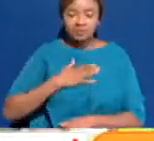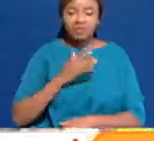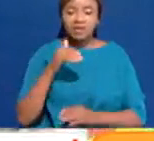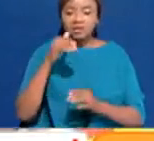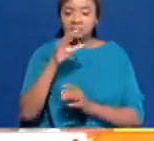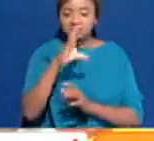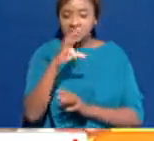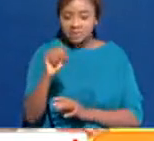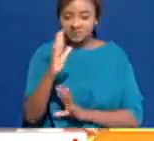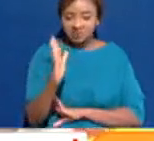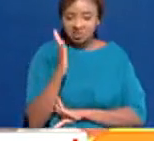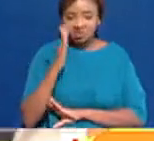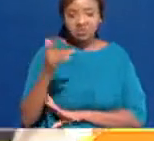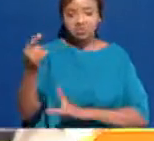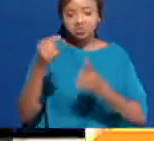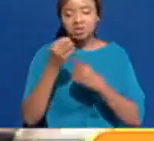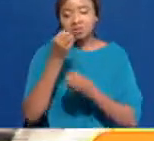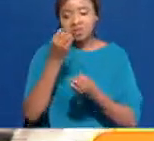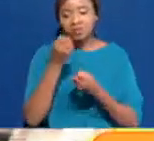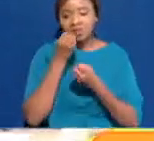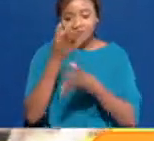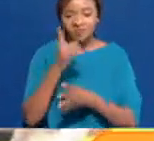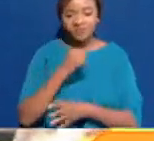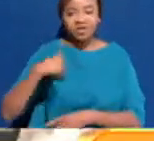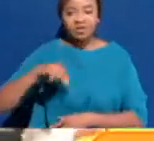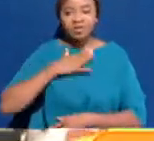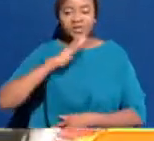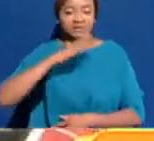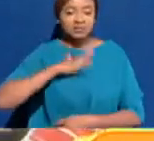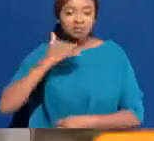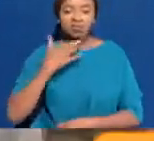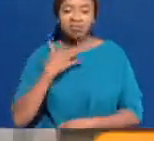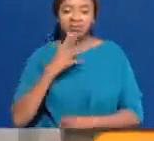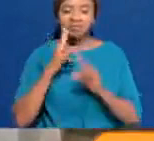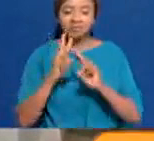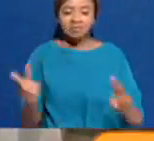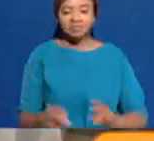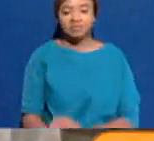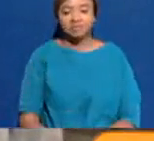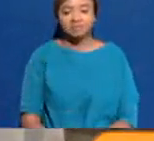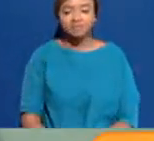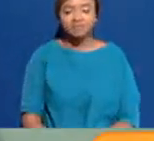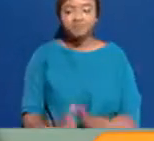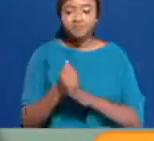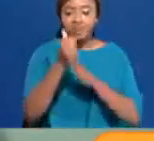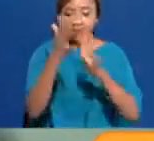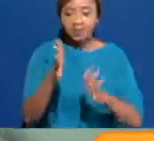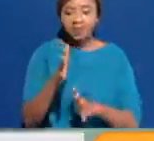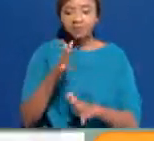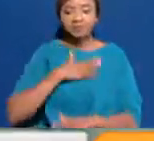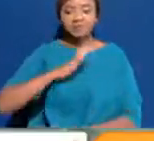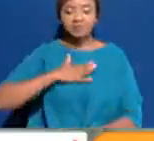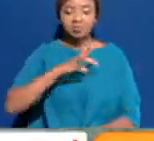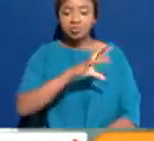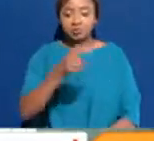security kwa sisi hapa Samburu tumeamua kuongea maneno ya amani na wenzetu wa Isiolo. Viongozi wa Samburu tunataka amani.